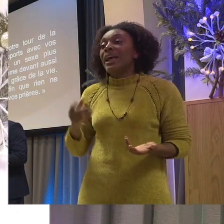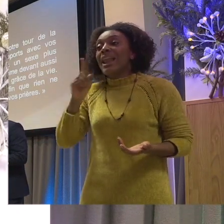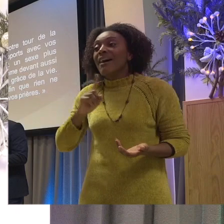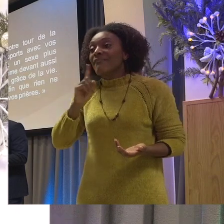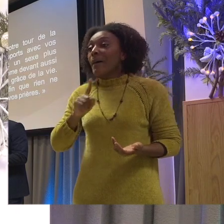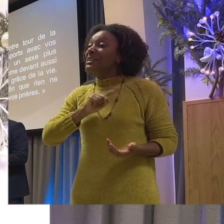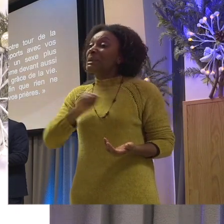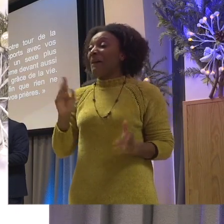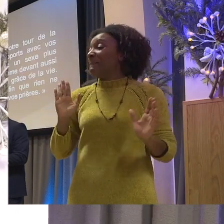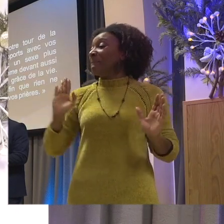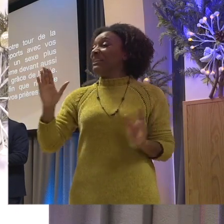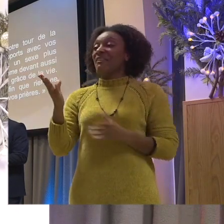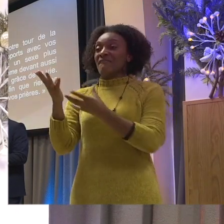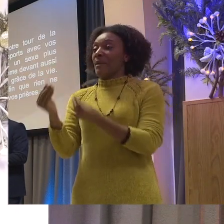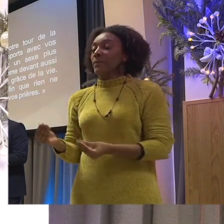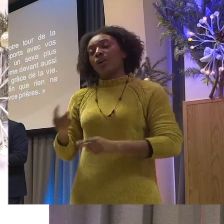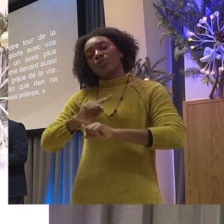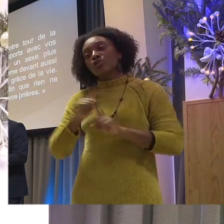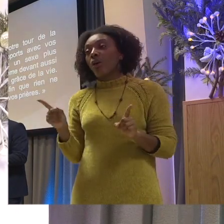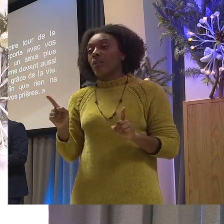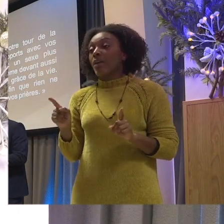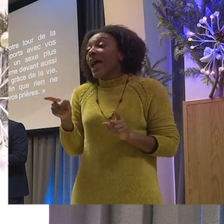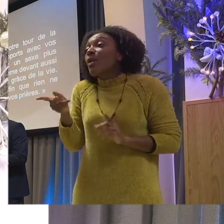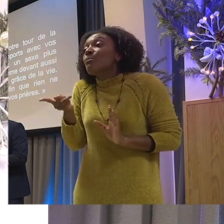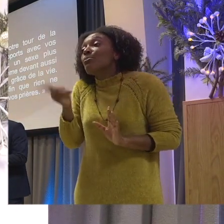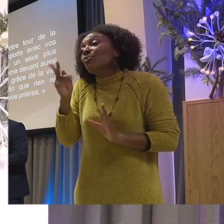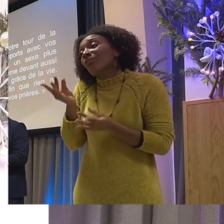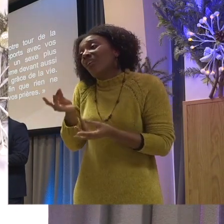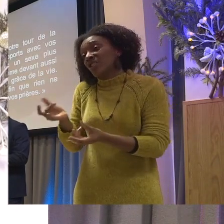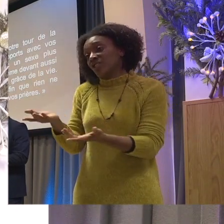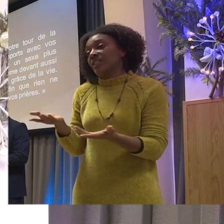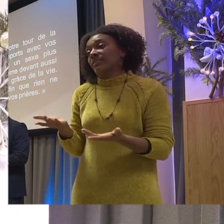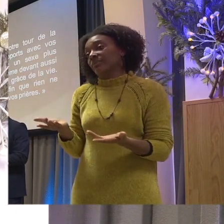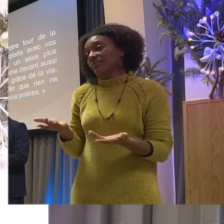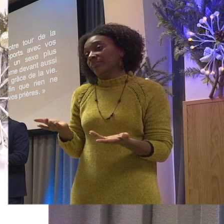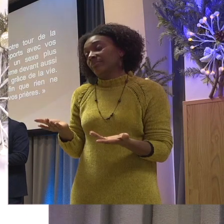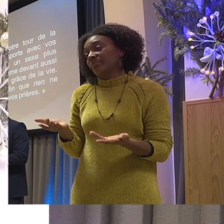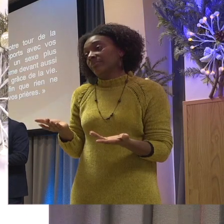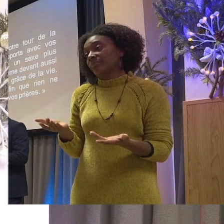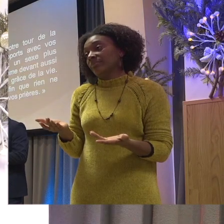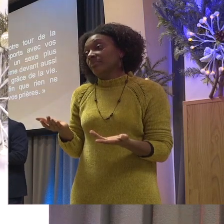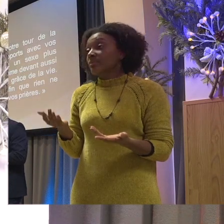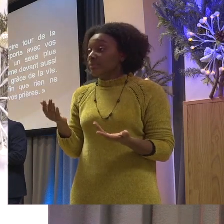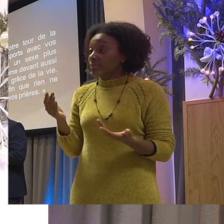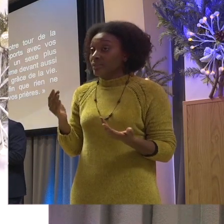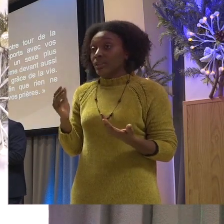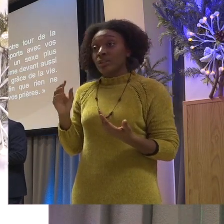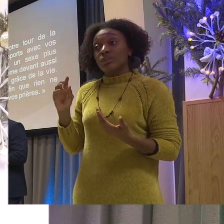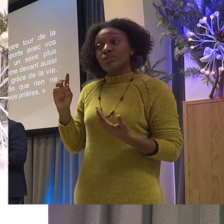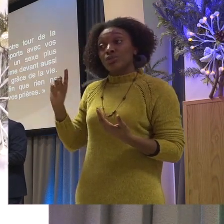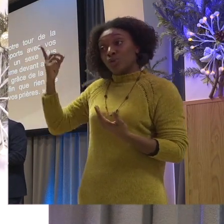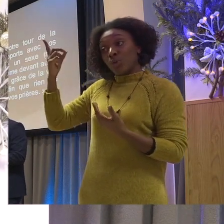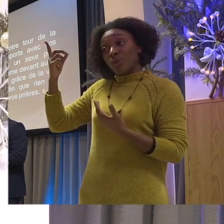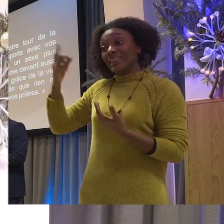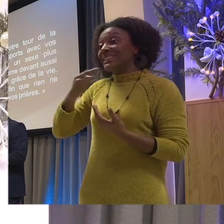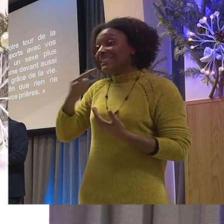le sexe faible. C'est un vase fragile. Et Dieu nous confie des épouses pour que